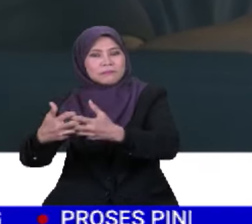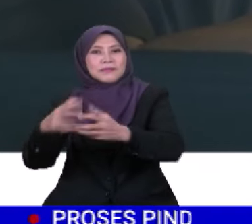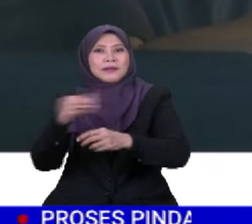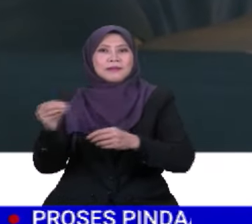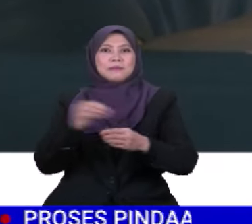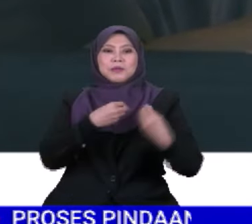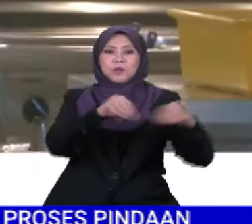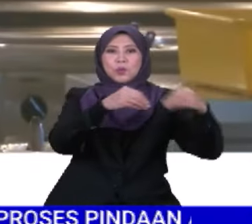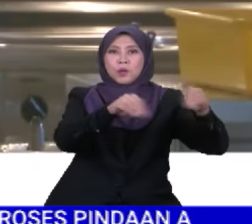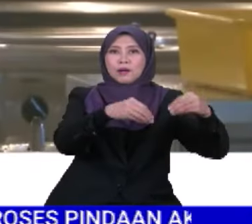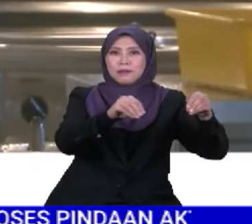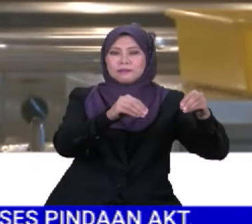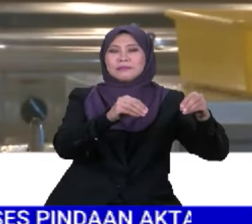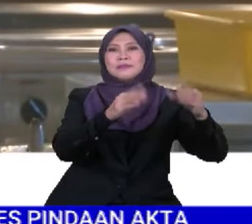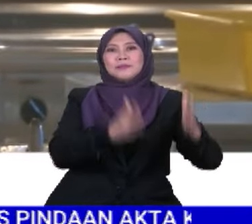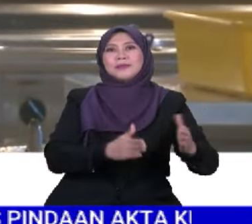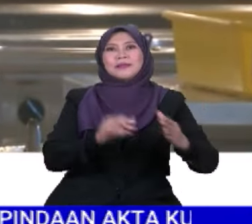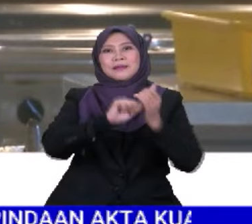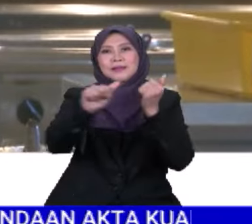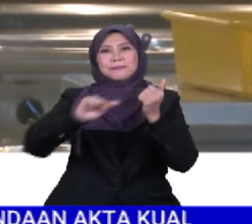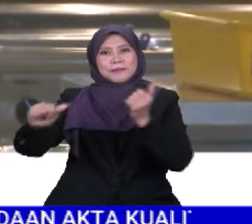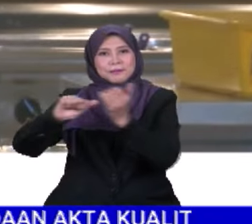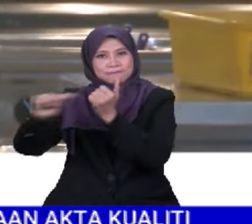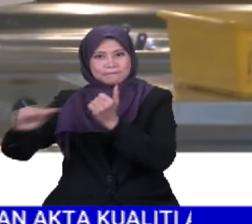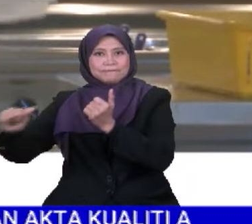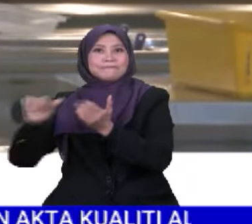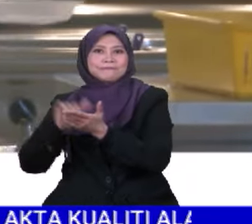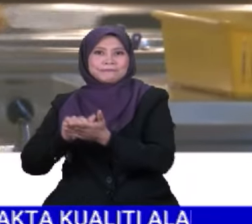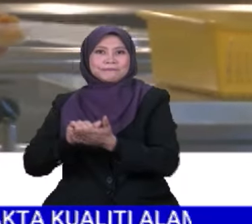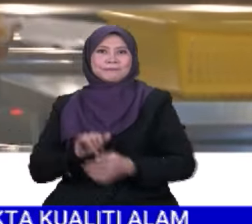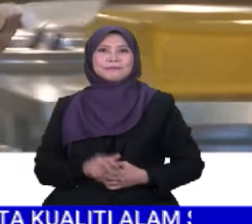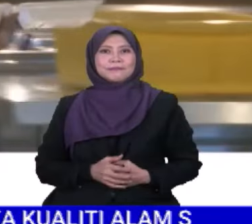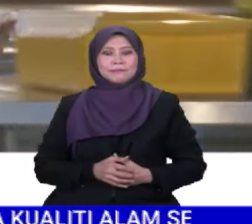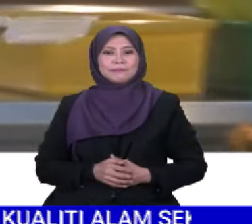serta penjual bagi menjayakan kempen berkenaan.